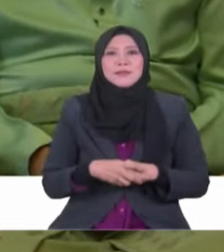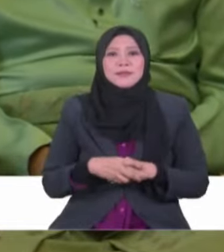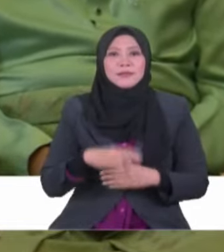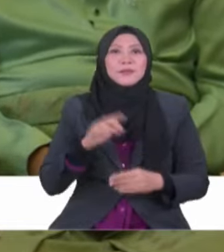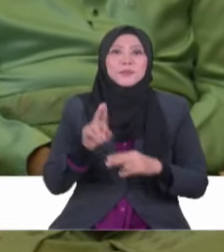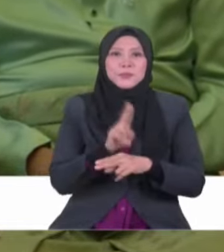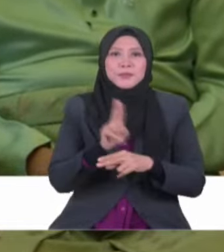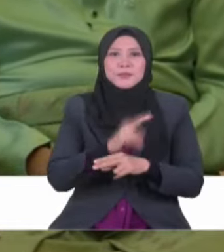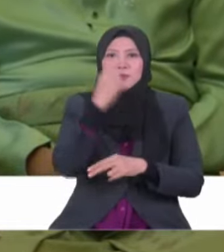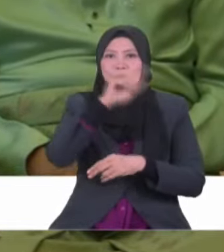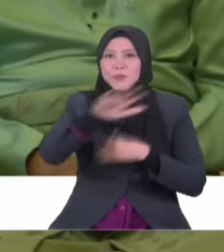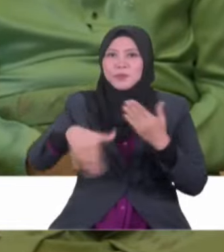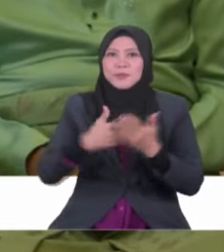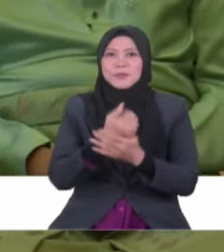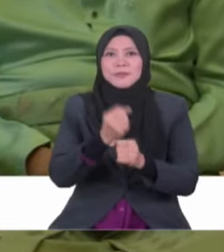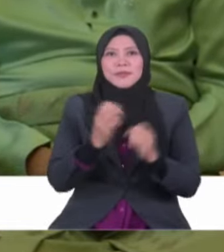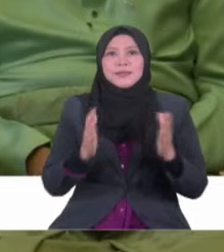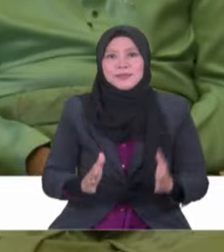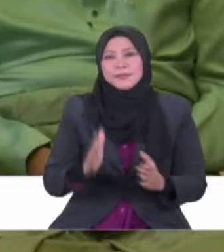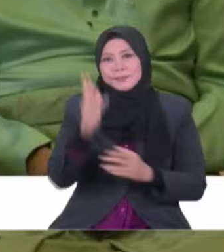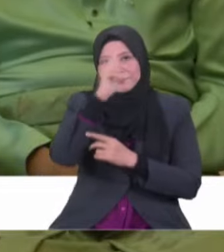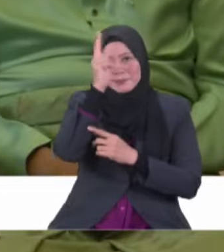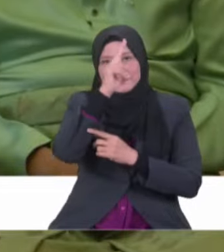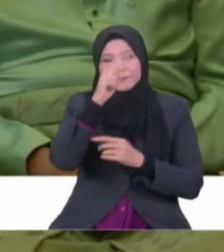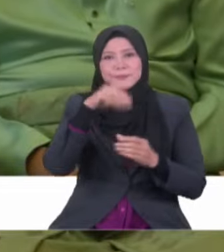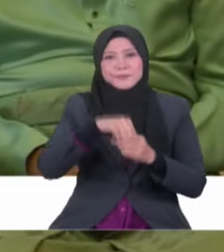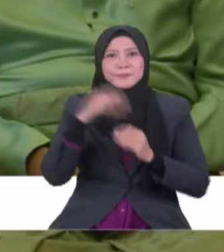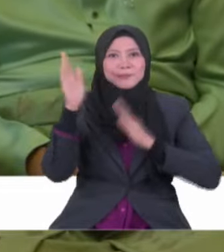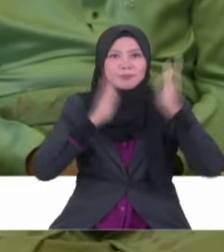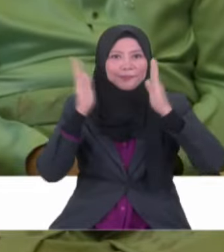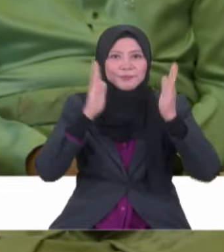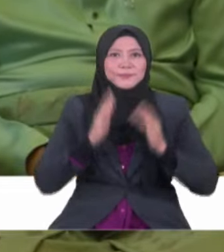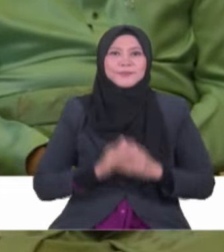untuk semua pejabat awam di negara kita.